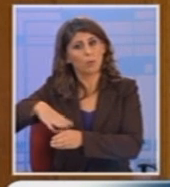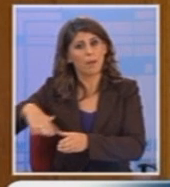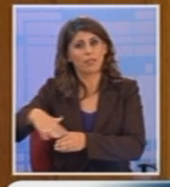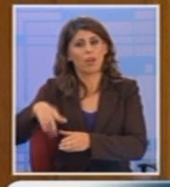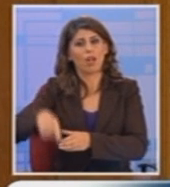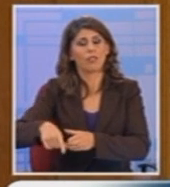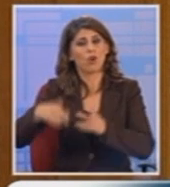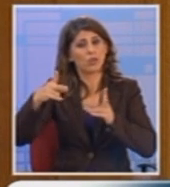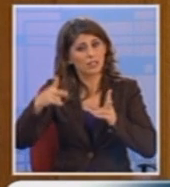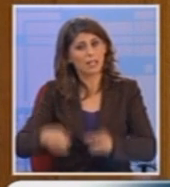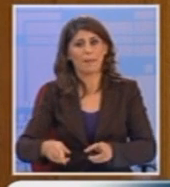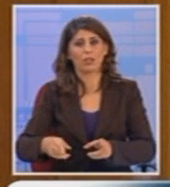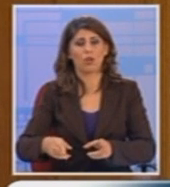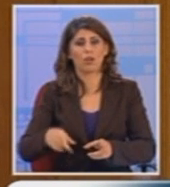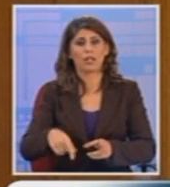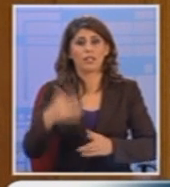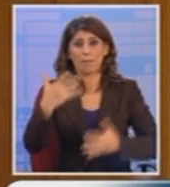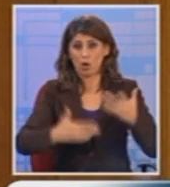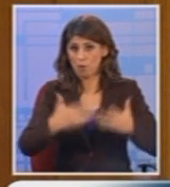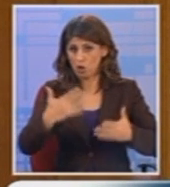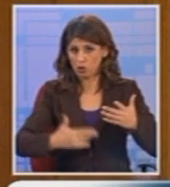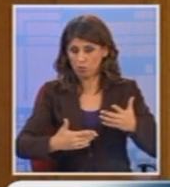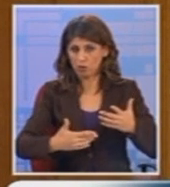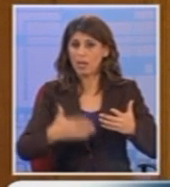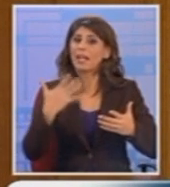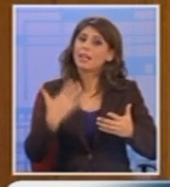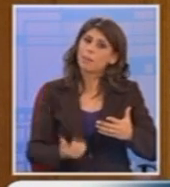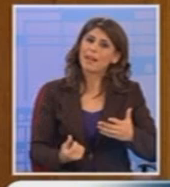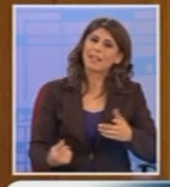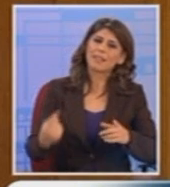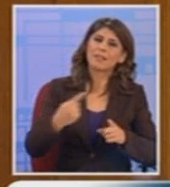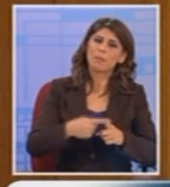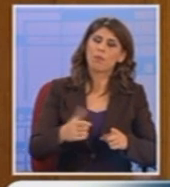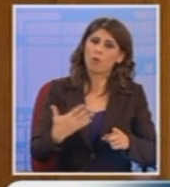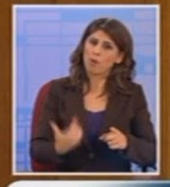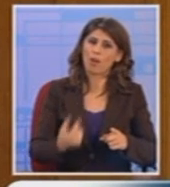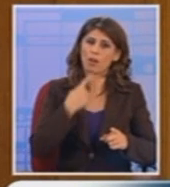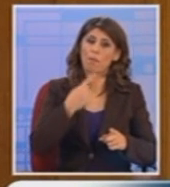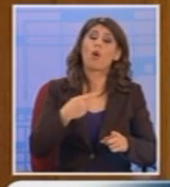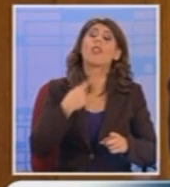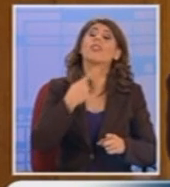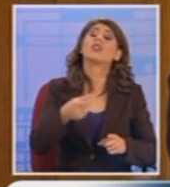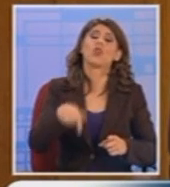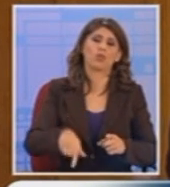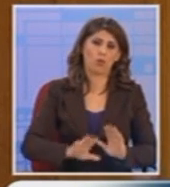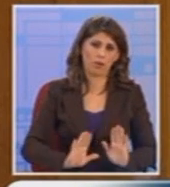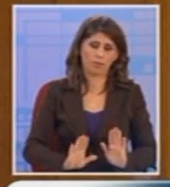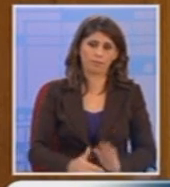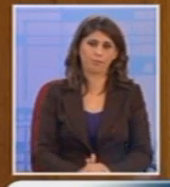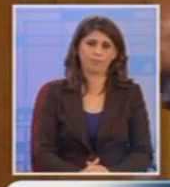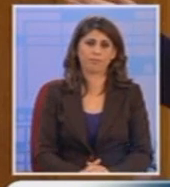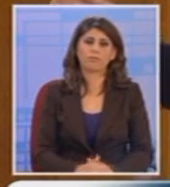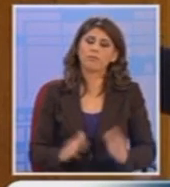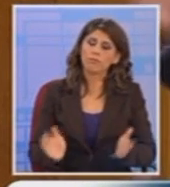Εδώ σταματώ διότι είναι προϋπολογισμός. Υπάρχει κάτι παραπάνω που έχω να πω. Δεν το λέω τώρα.